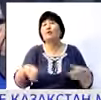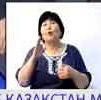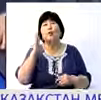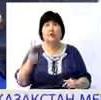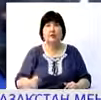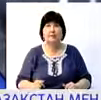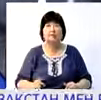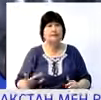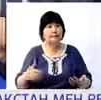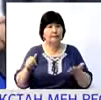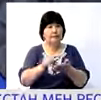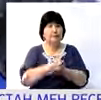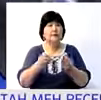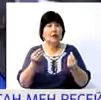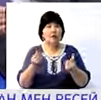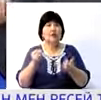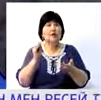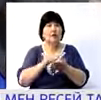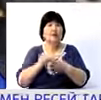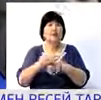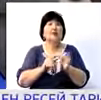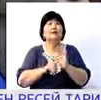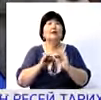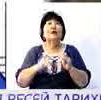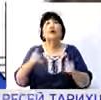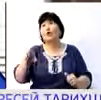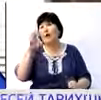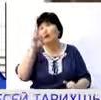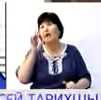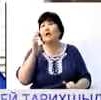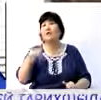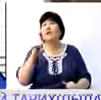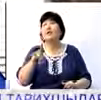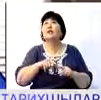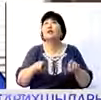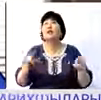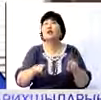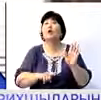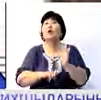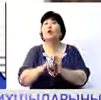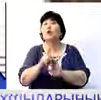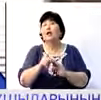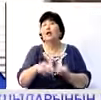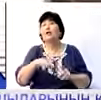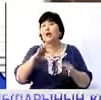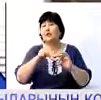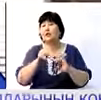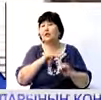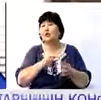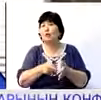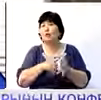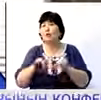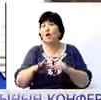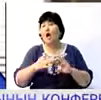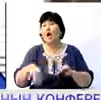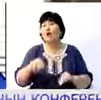құжаттар әзірленуде, қазіргі көлемінде іске асырылатын болады. Мемлекеттік рәміздерді насихаттау мен қолданылуына зерделеу жұмыстарын жүргізу жөніндегі